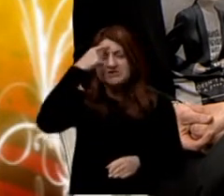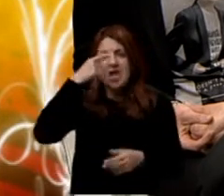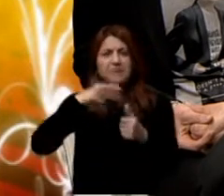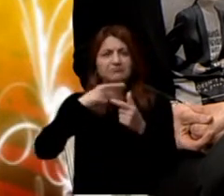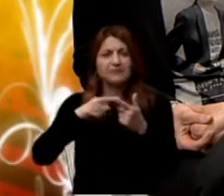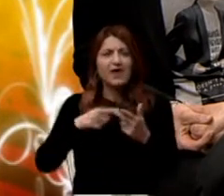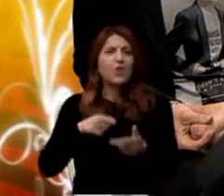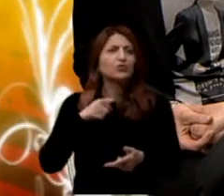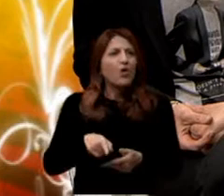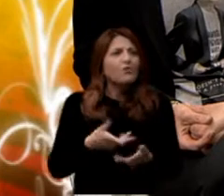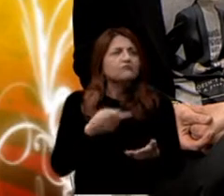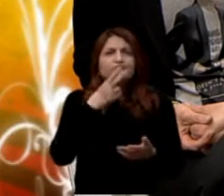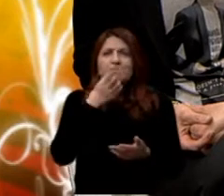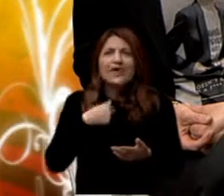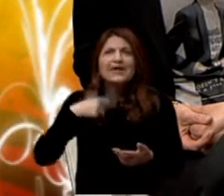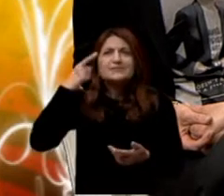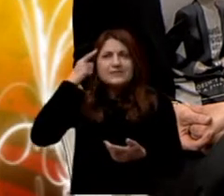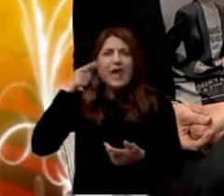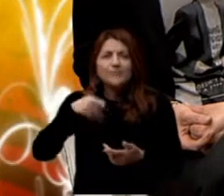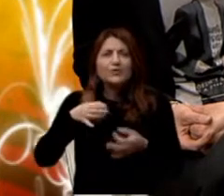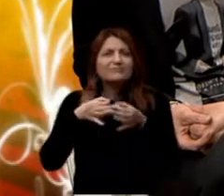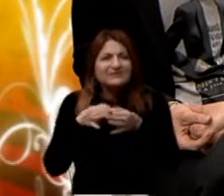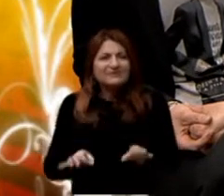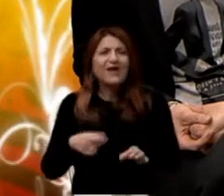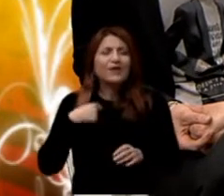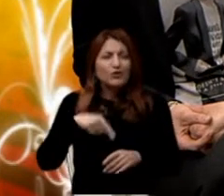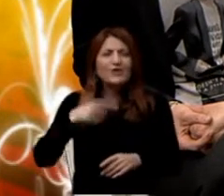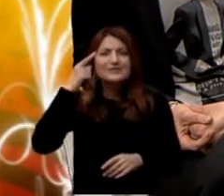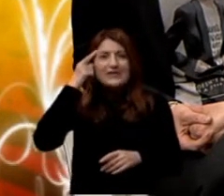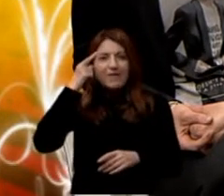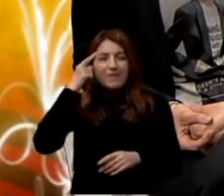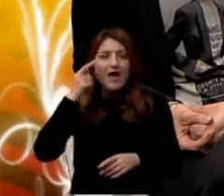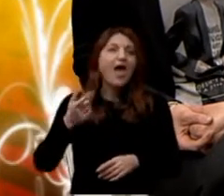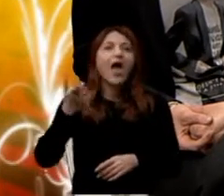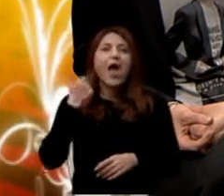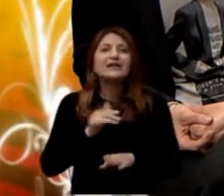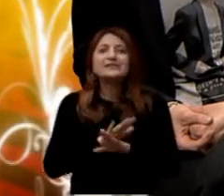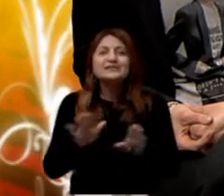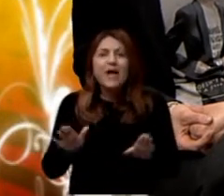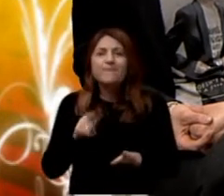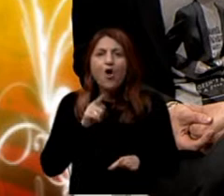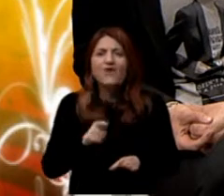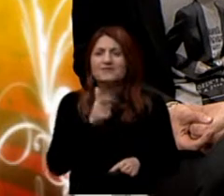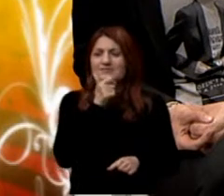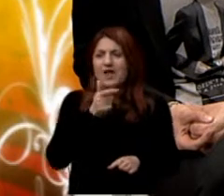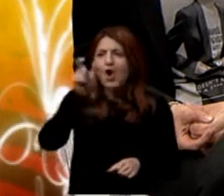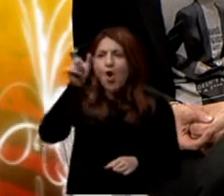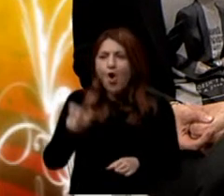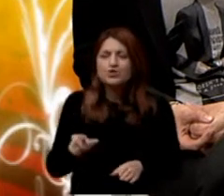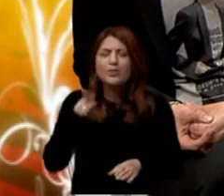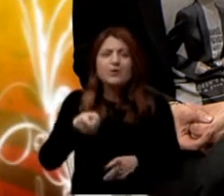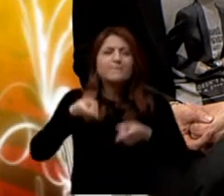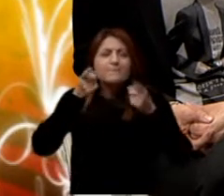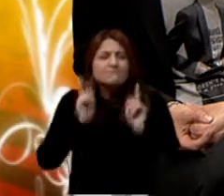u toj percepciji znanja, da jednostavno se same aktivnom ulogom, sama starija osoba